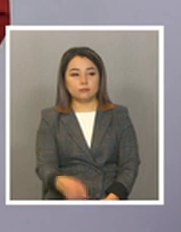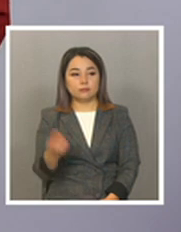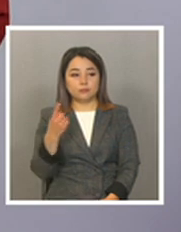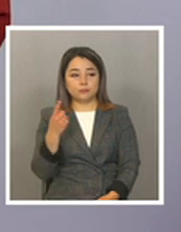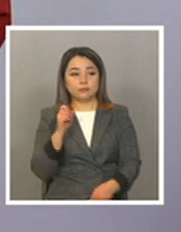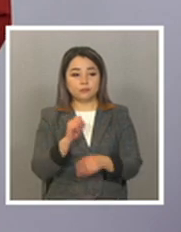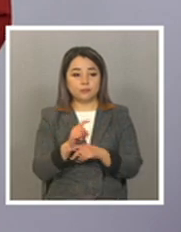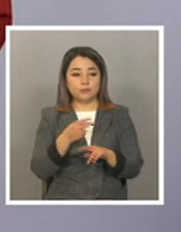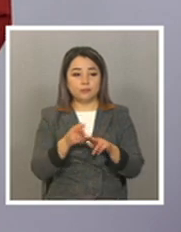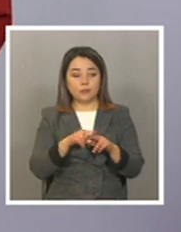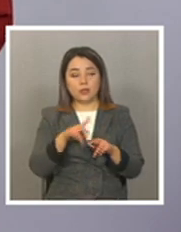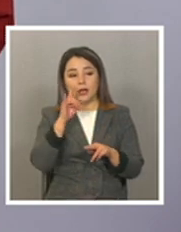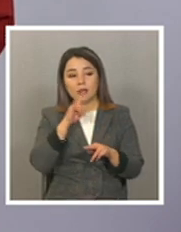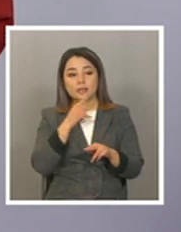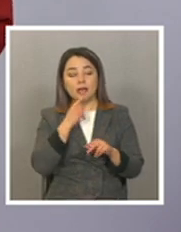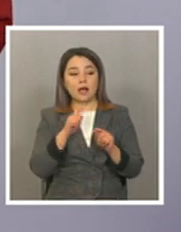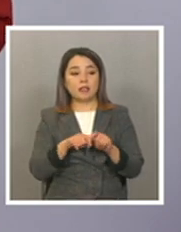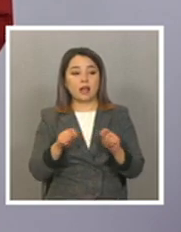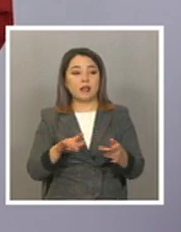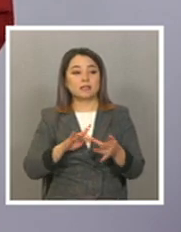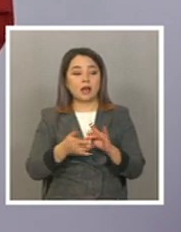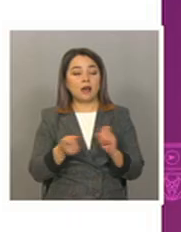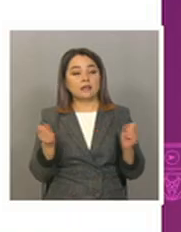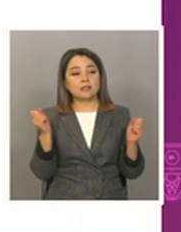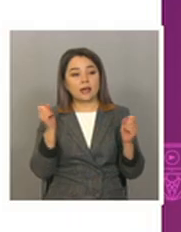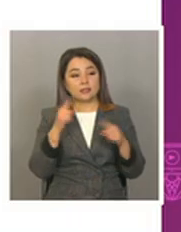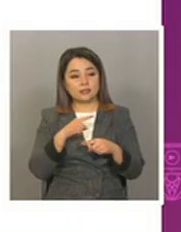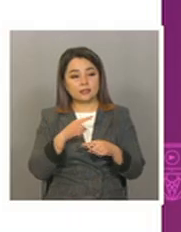тілінде ашылған сайттарды анықтаңыз.